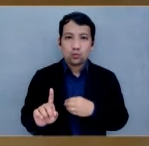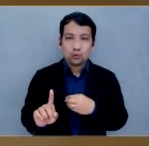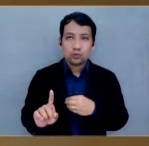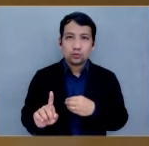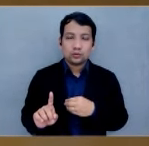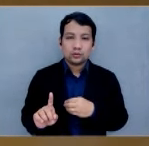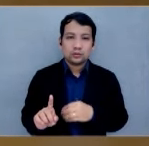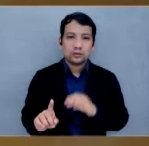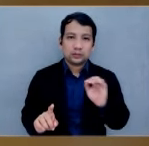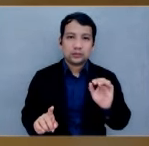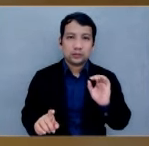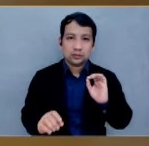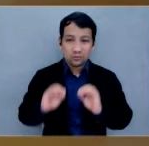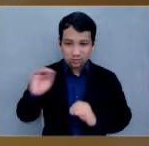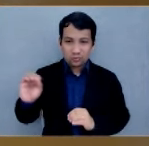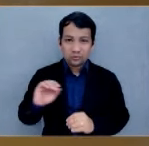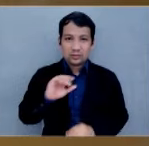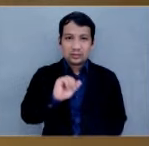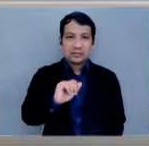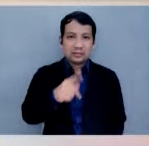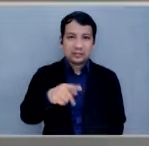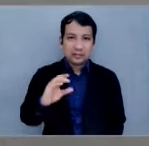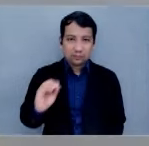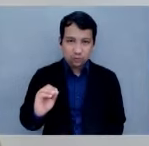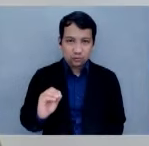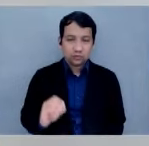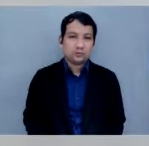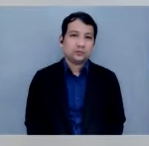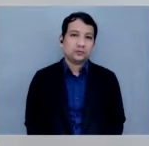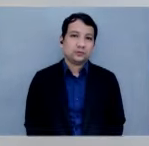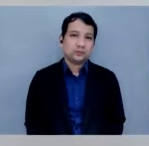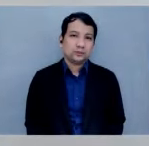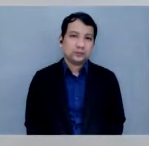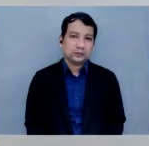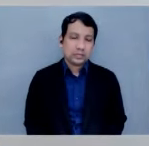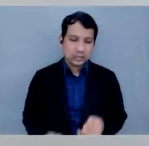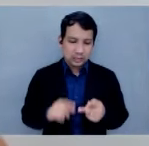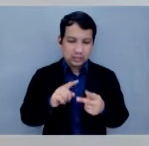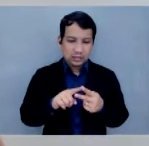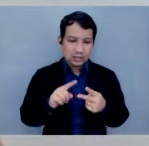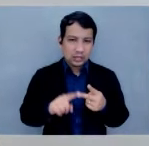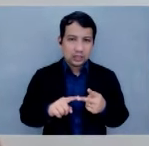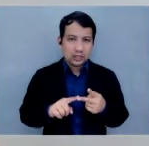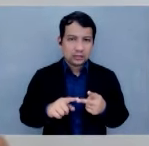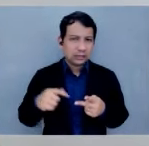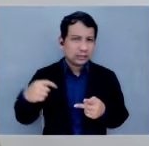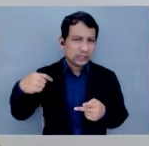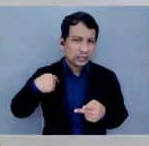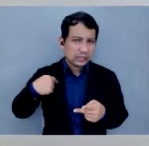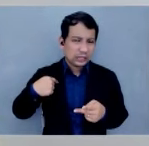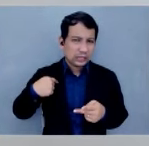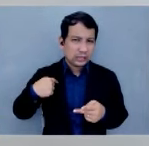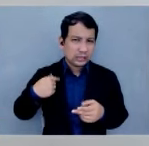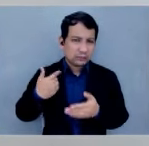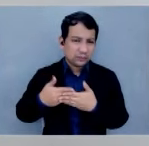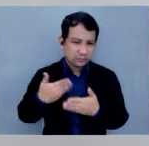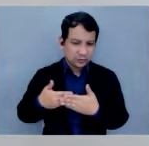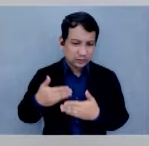kanyang sariling apo. Initially, yung nakita ko dalawa dito sa left, malapit sa heart.